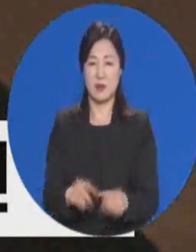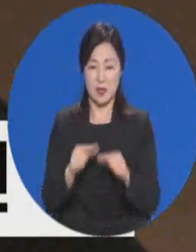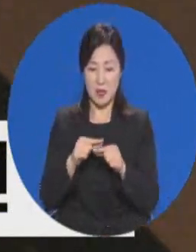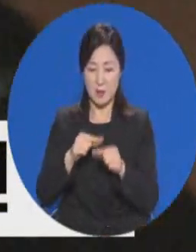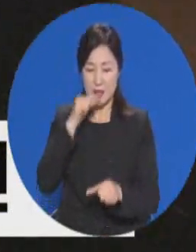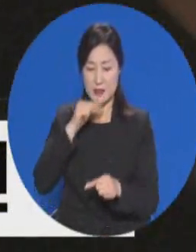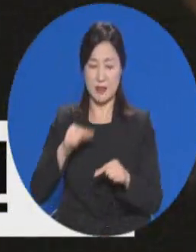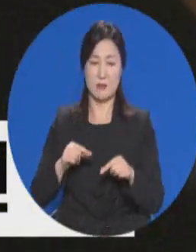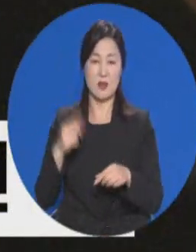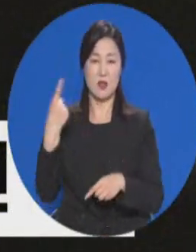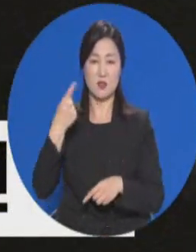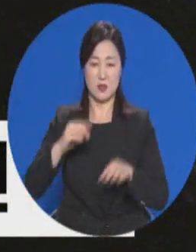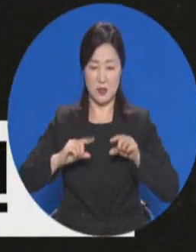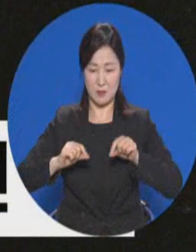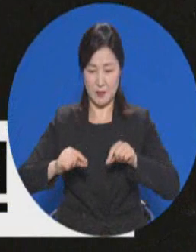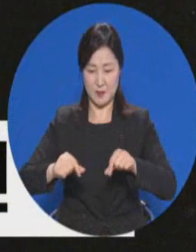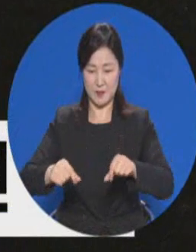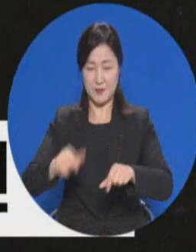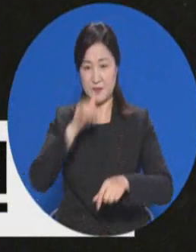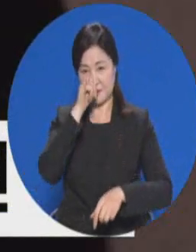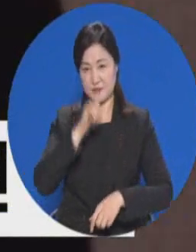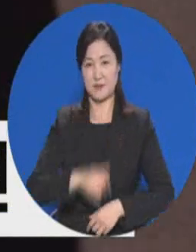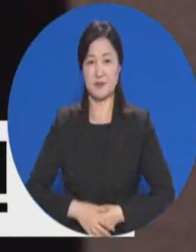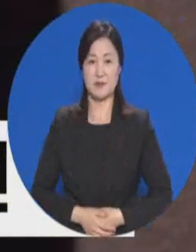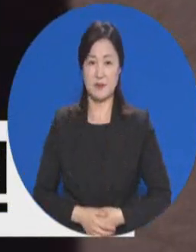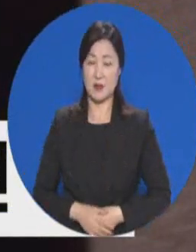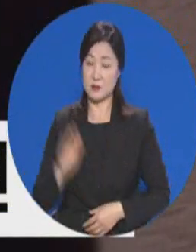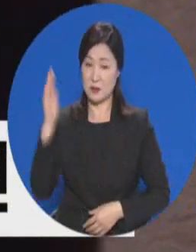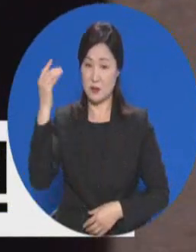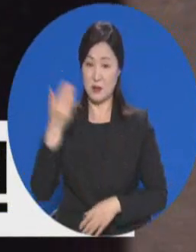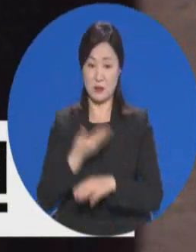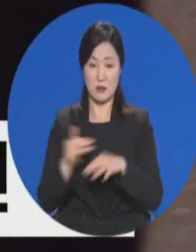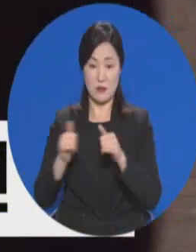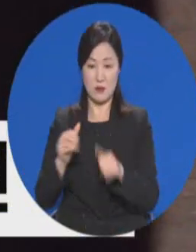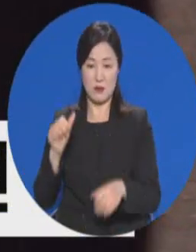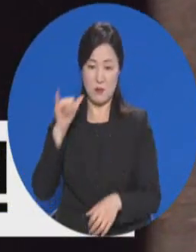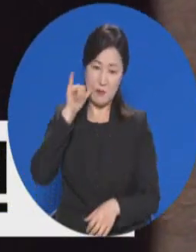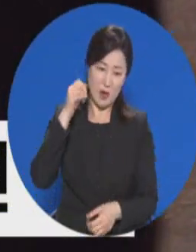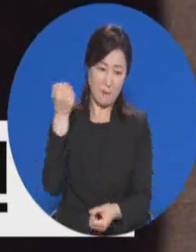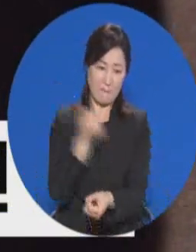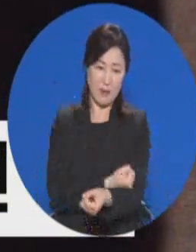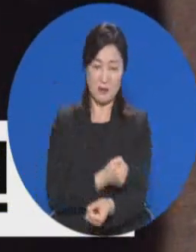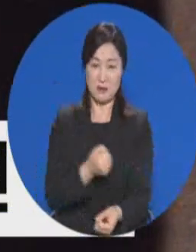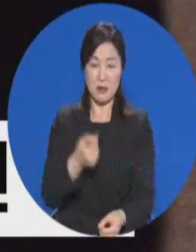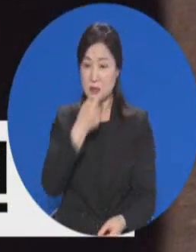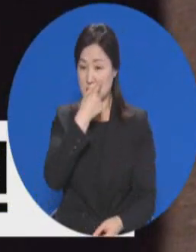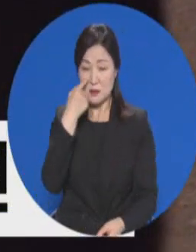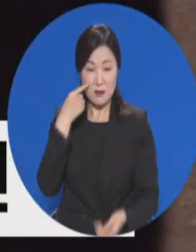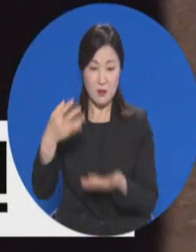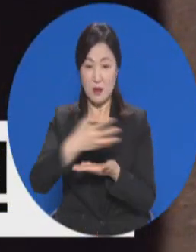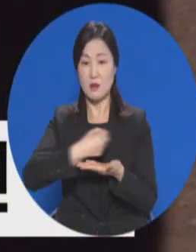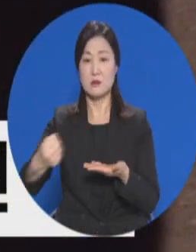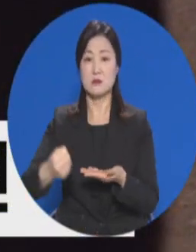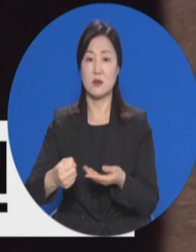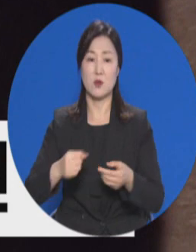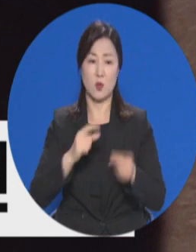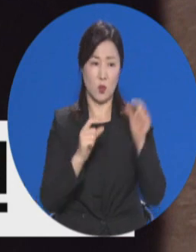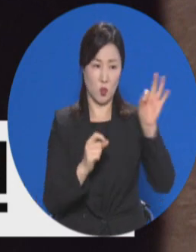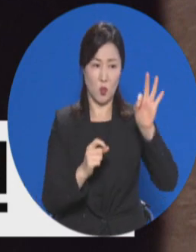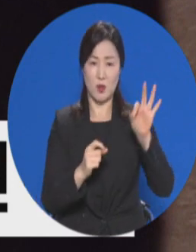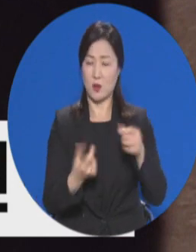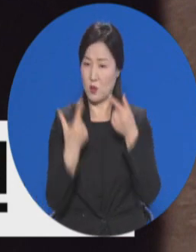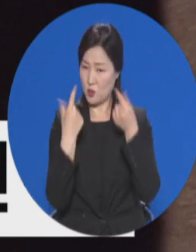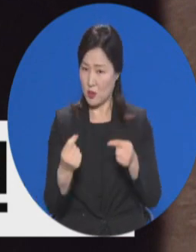말린 1,000원짜리 지폐가 놓여 있습니다. 최근 외국인들 마약 파티에서 증거품으로 압수됐던 1,000원짜리와